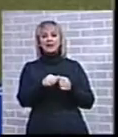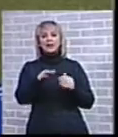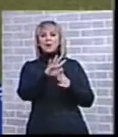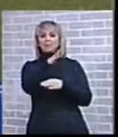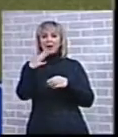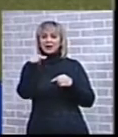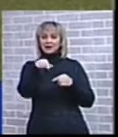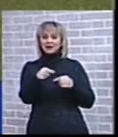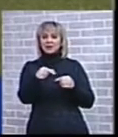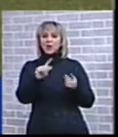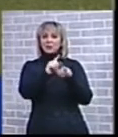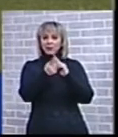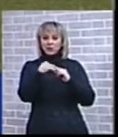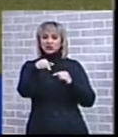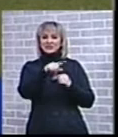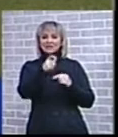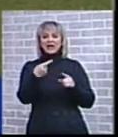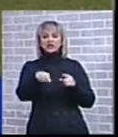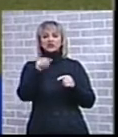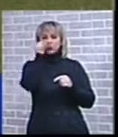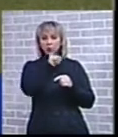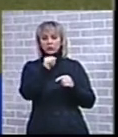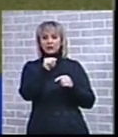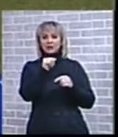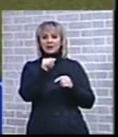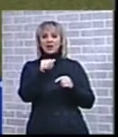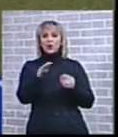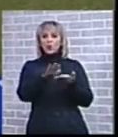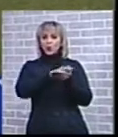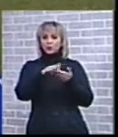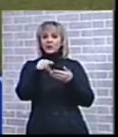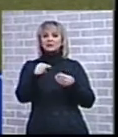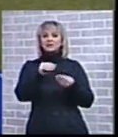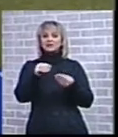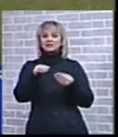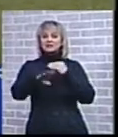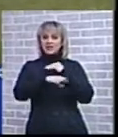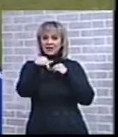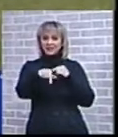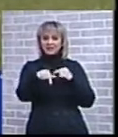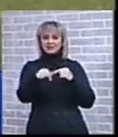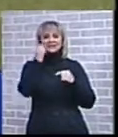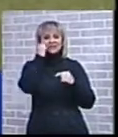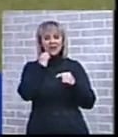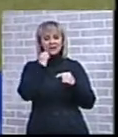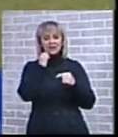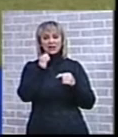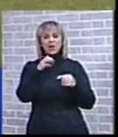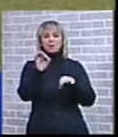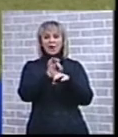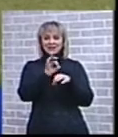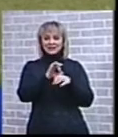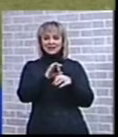Парк преображается за эти годы. Убраны деревья старые,